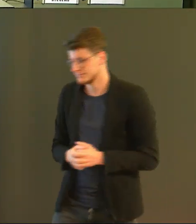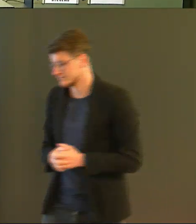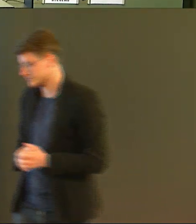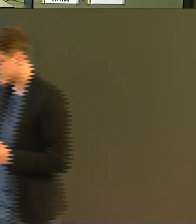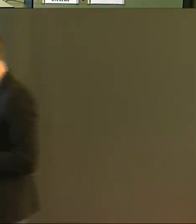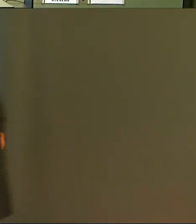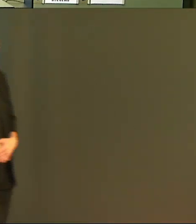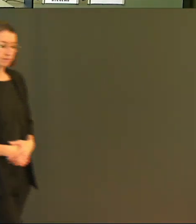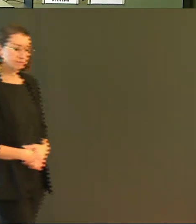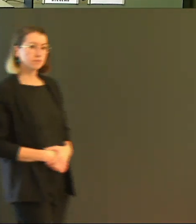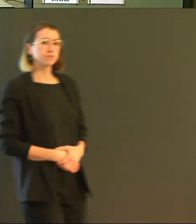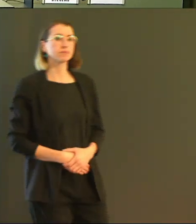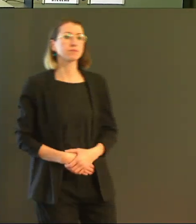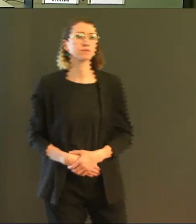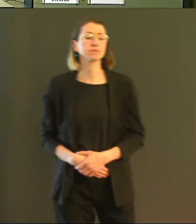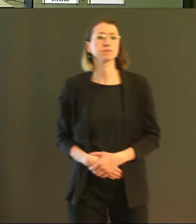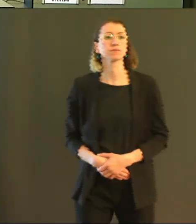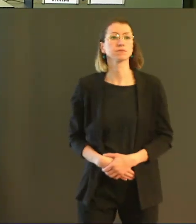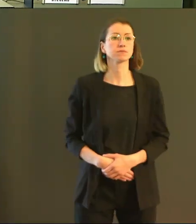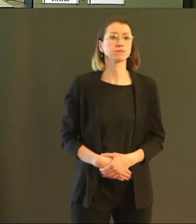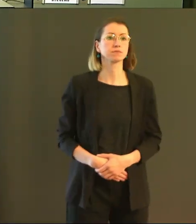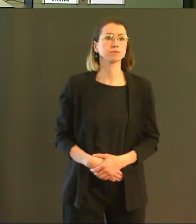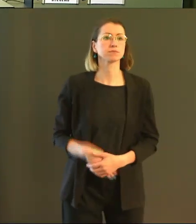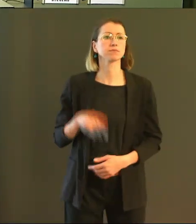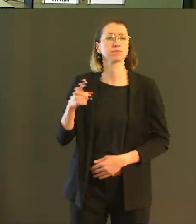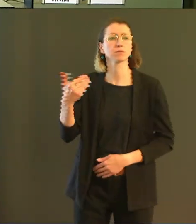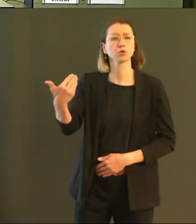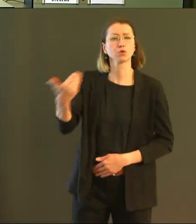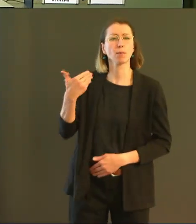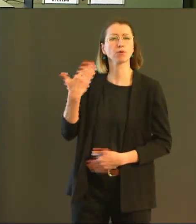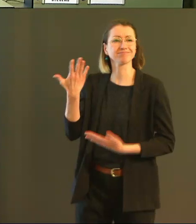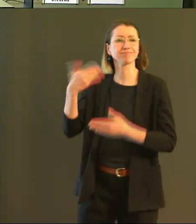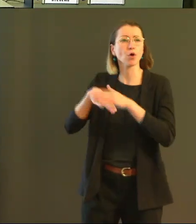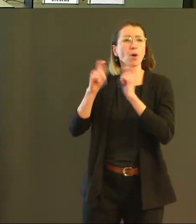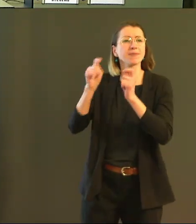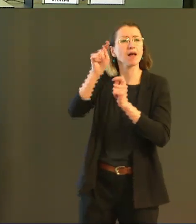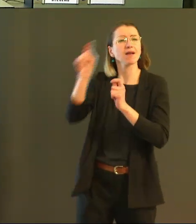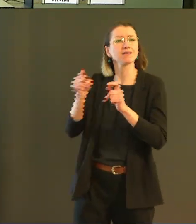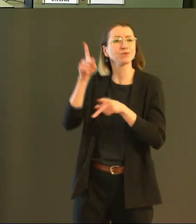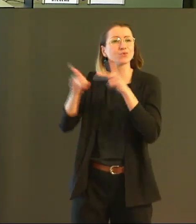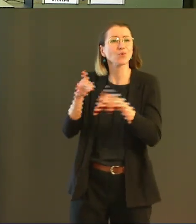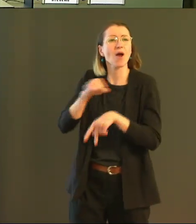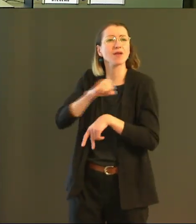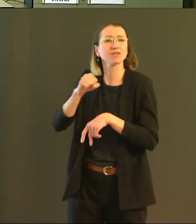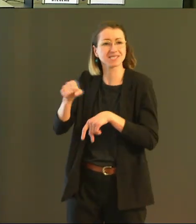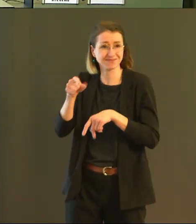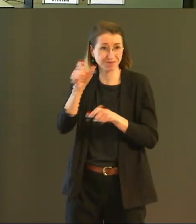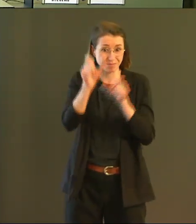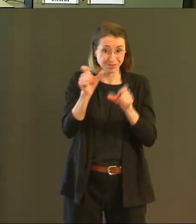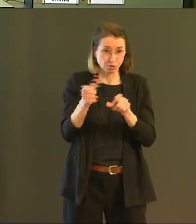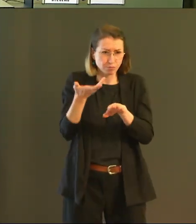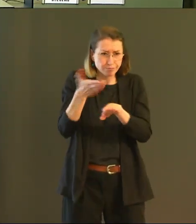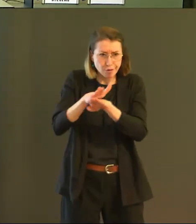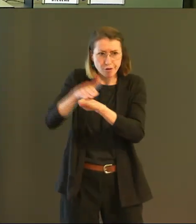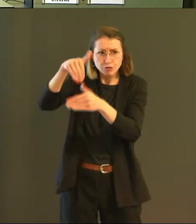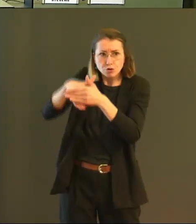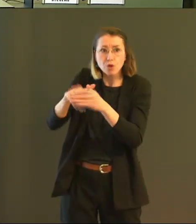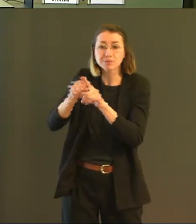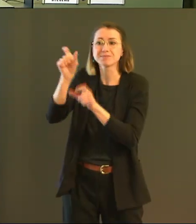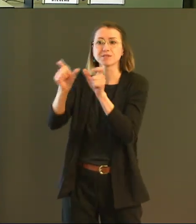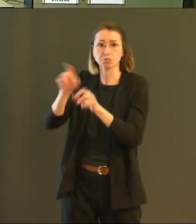quel est le taux de mortalité et de survie en soin intensif dans notre pays et y at il des différences majeures entre